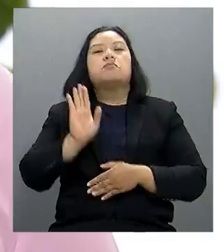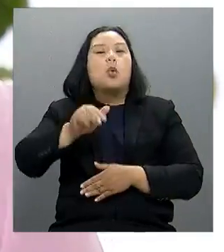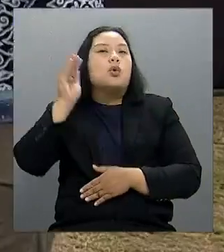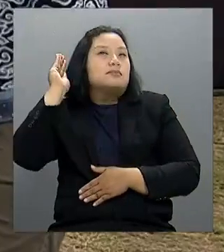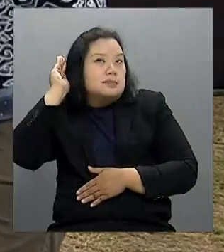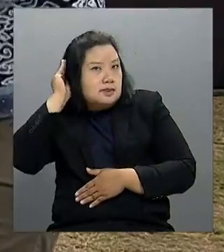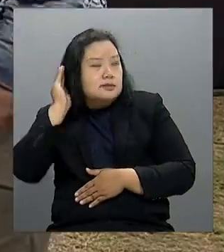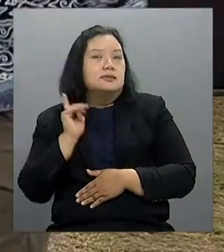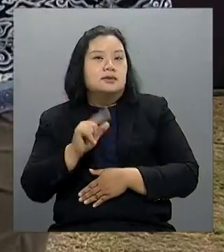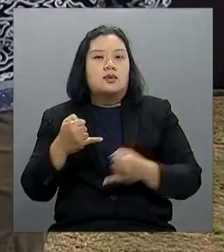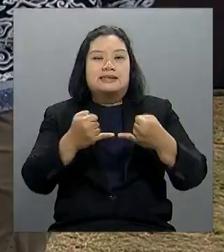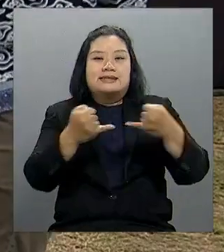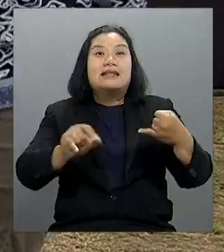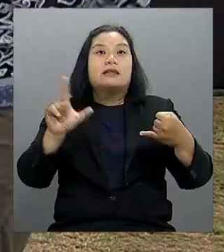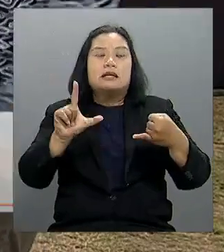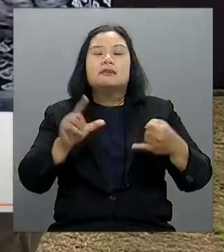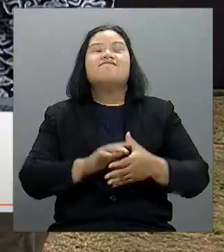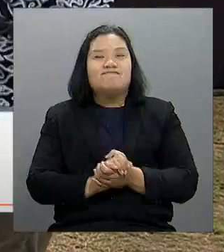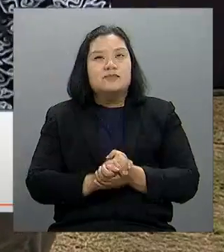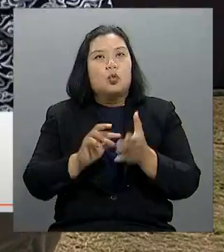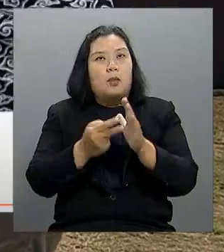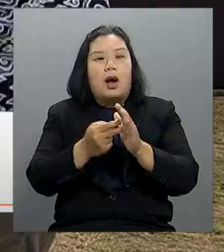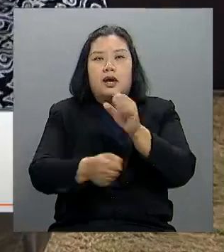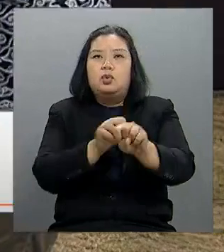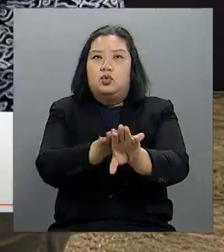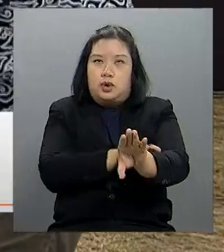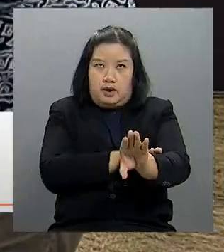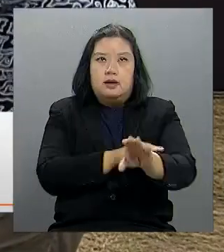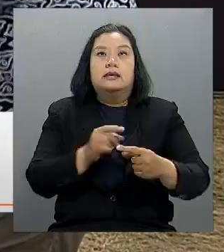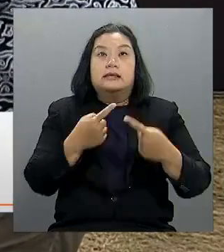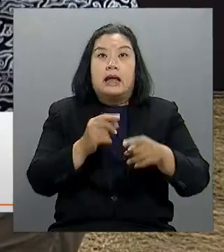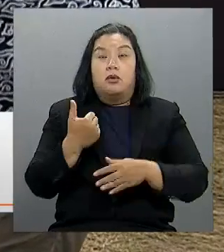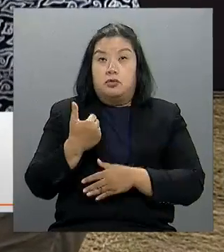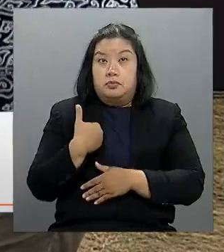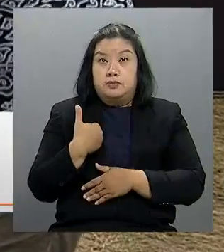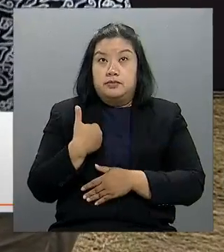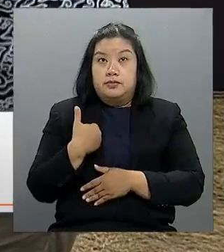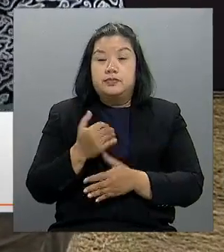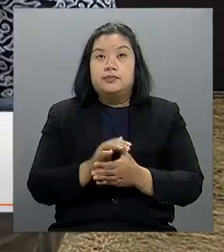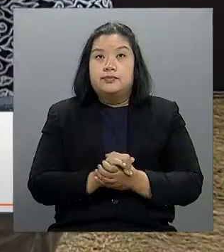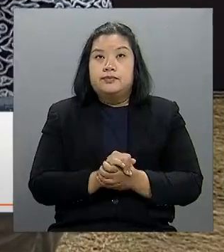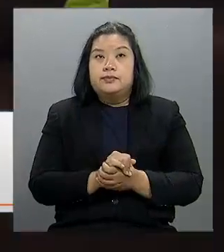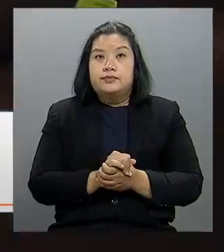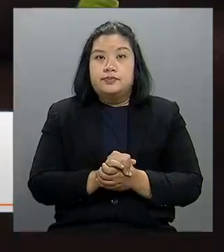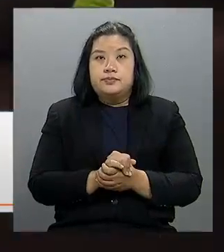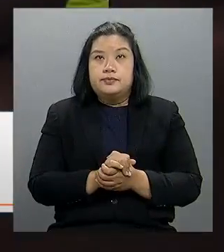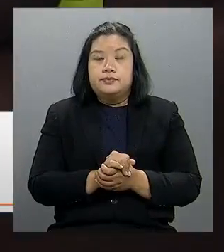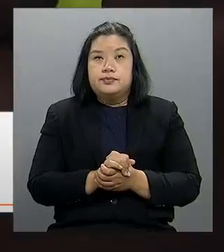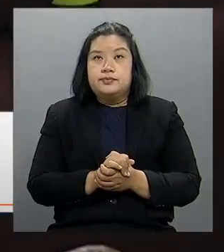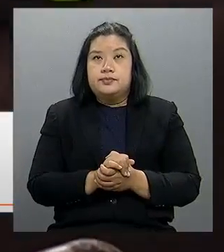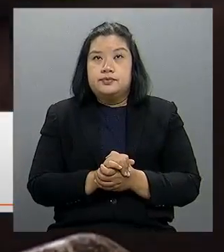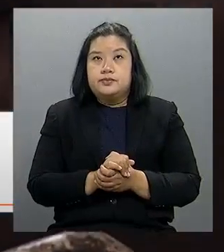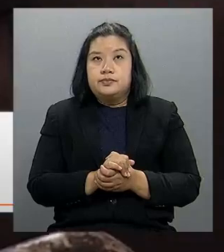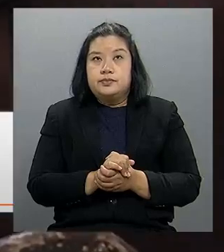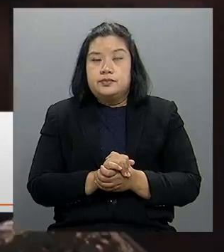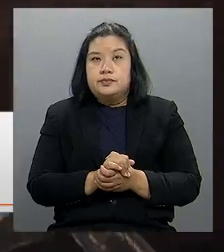าว แต่ที่มันอร่อยมันไม่ใช่คนภูเก็ตได้เรียวค่ะเรียวหมายถึงว่ามีในเรื่องของเครื่องเหมือนเครื่องแบ